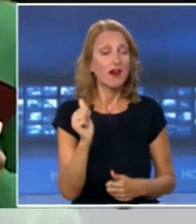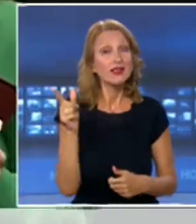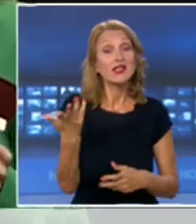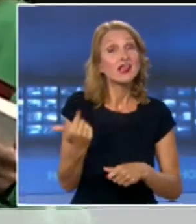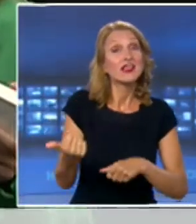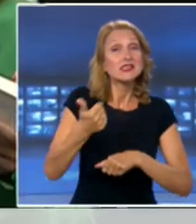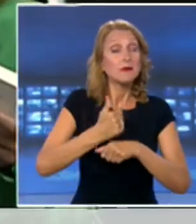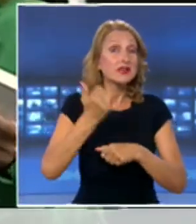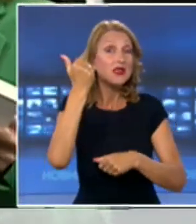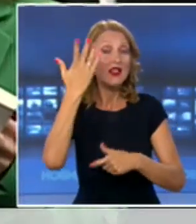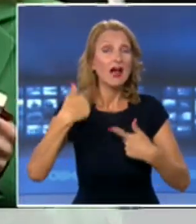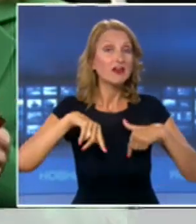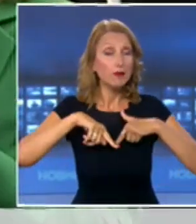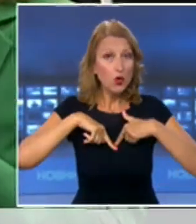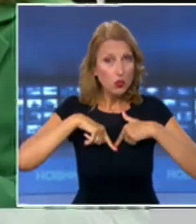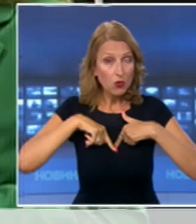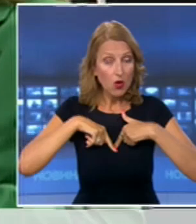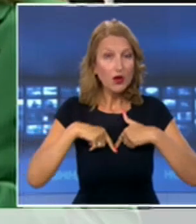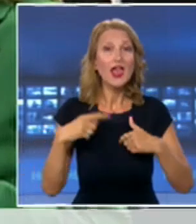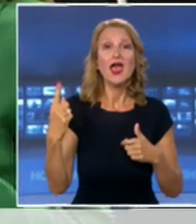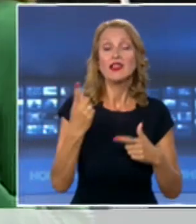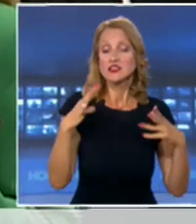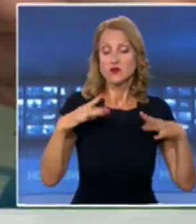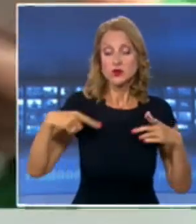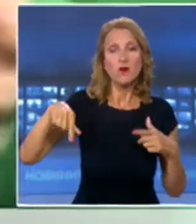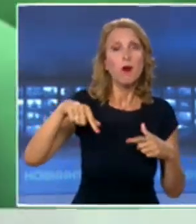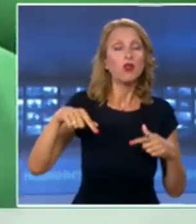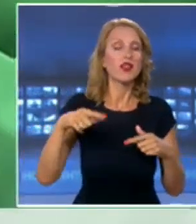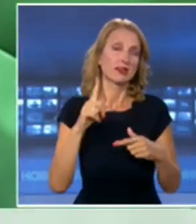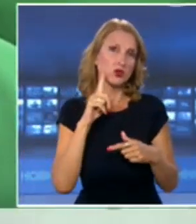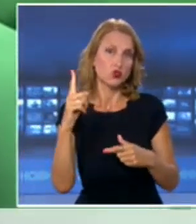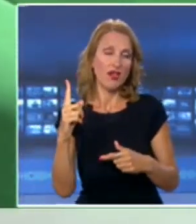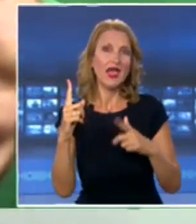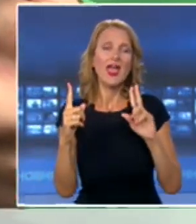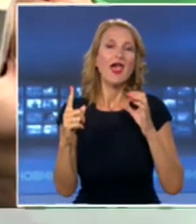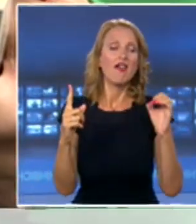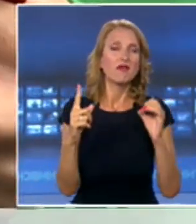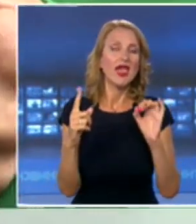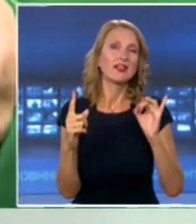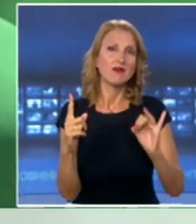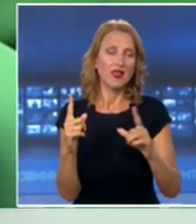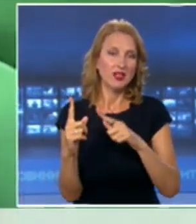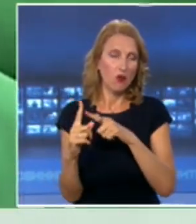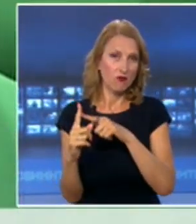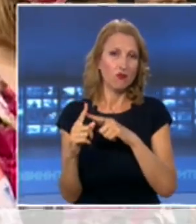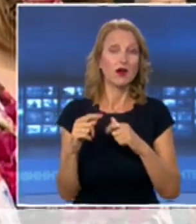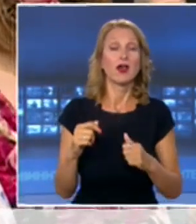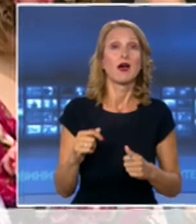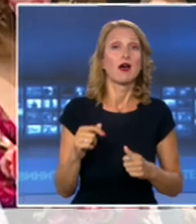прокурор. Единственият кандидат за овакантеното място е Евгений Иванов, който досега беше председател на Асоциацията на